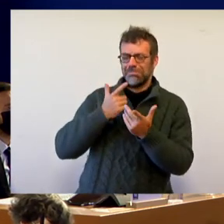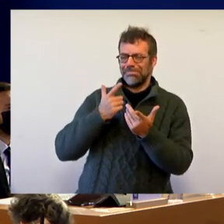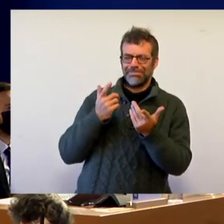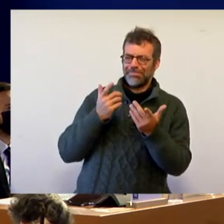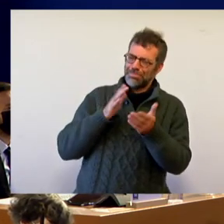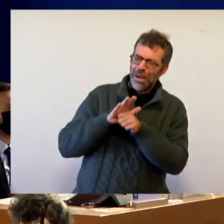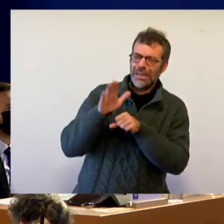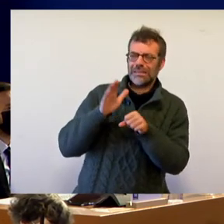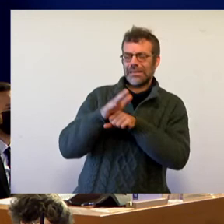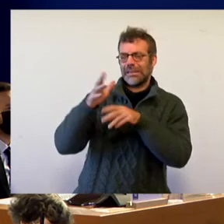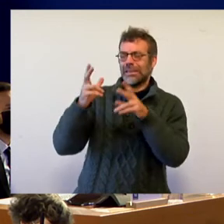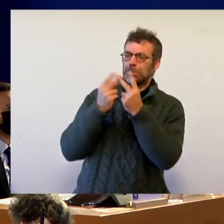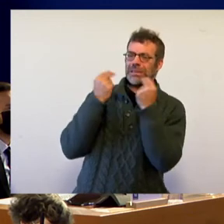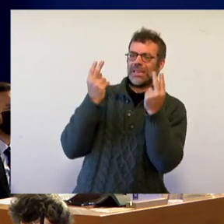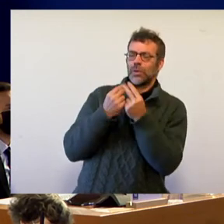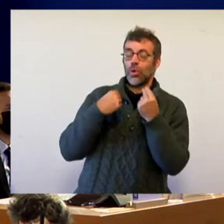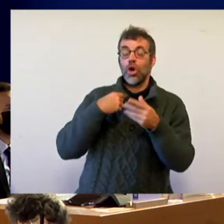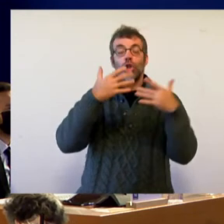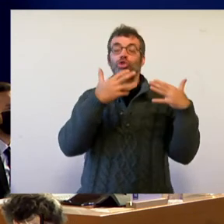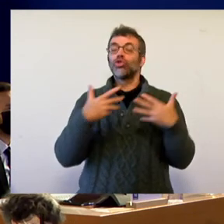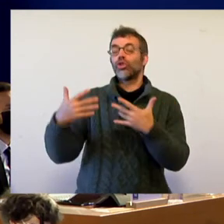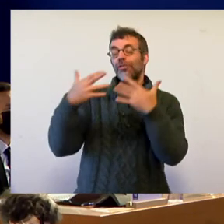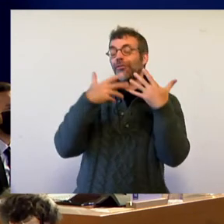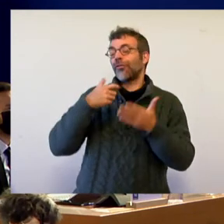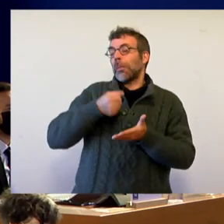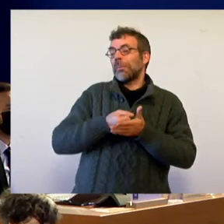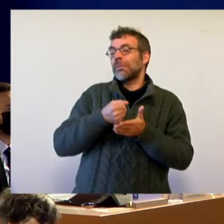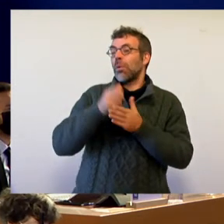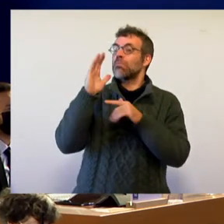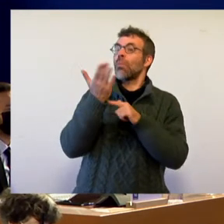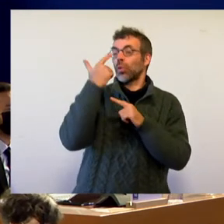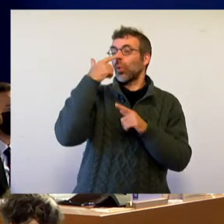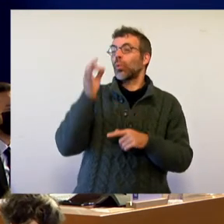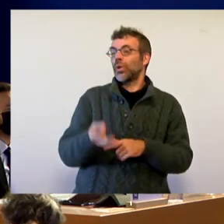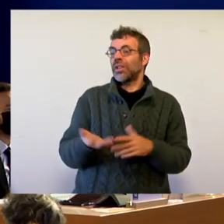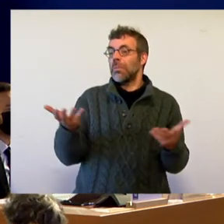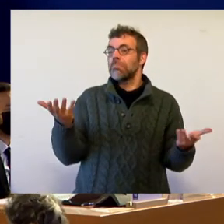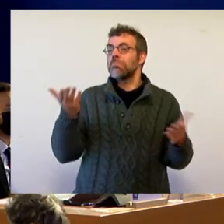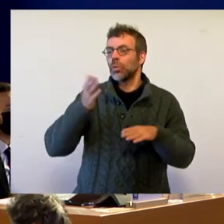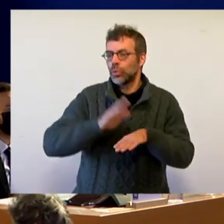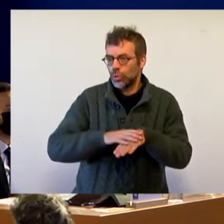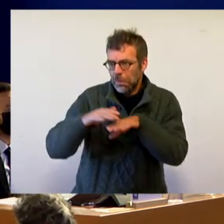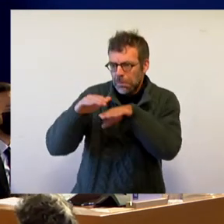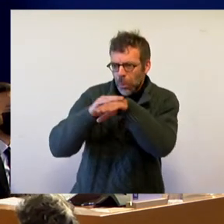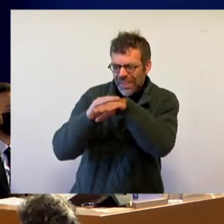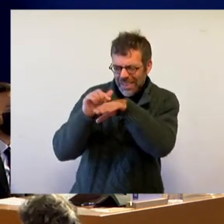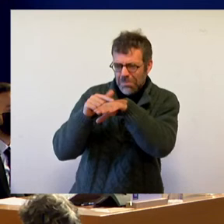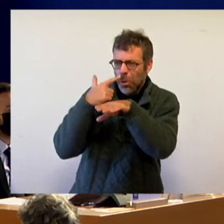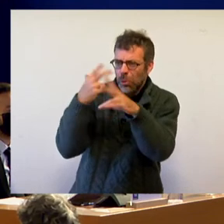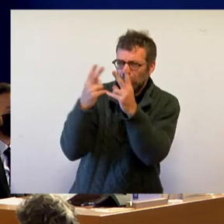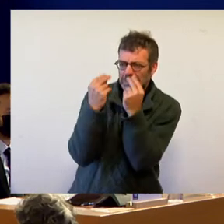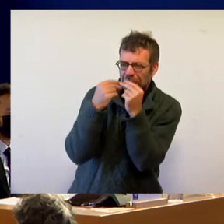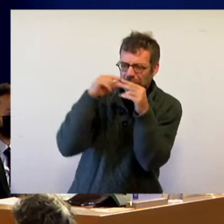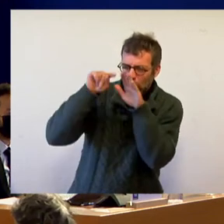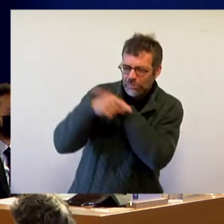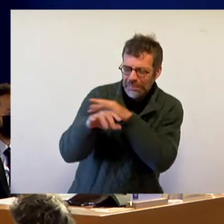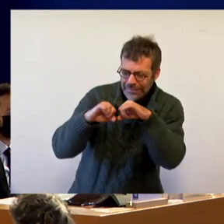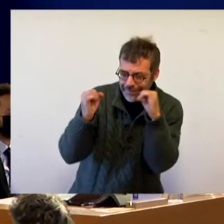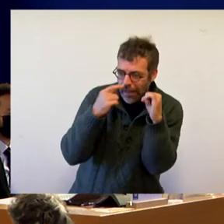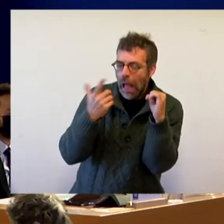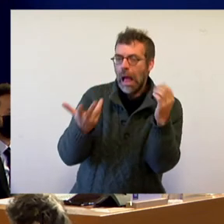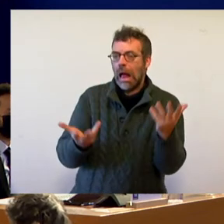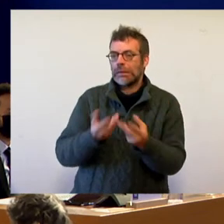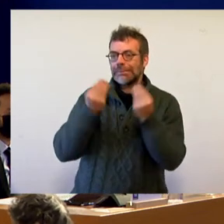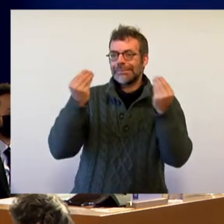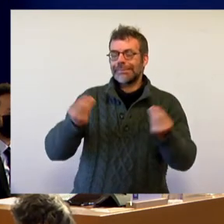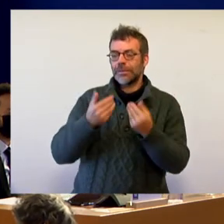chiffres, c'est un minimum, c'est une obligation qui vous incombe, mais politiquement, le compte n'y est pas. Et donc